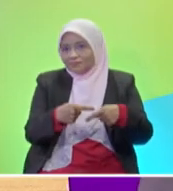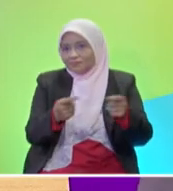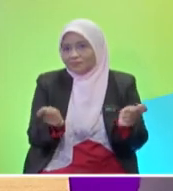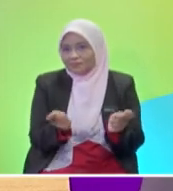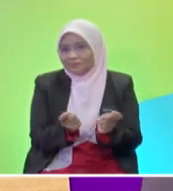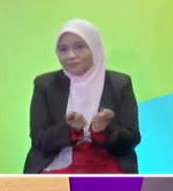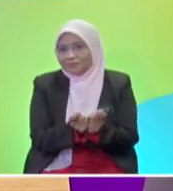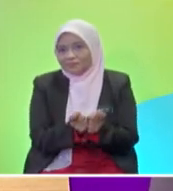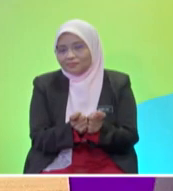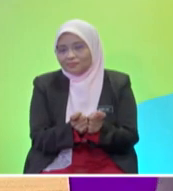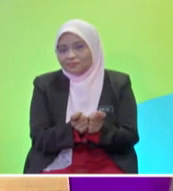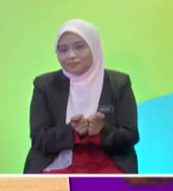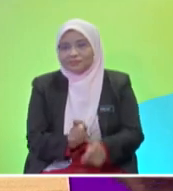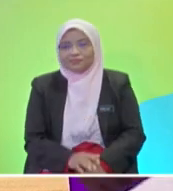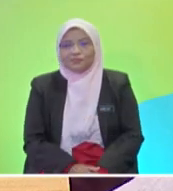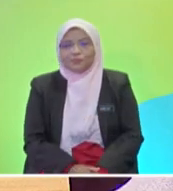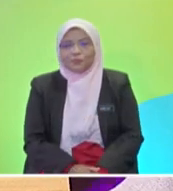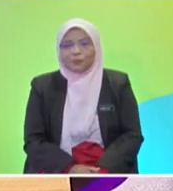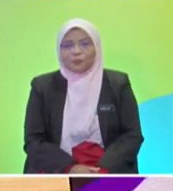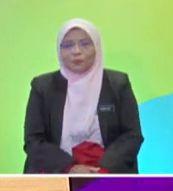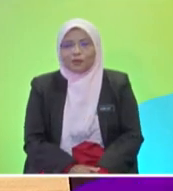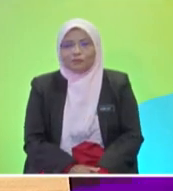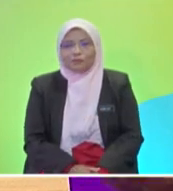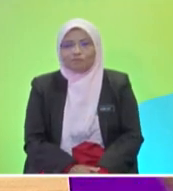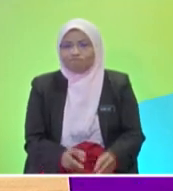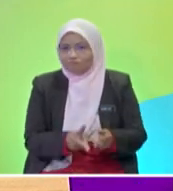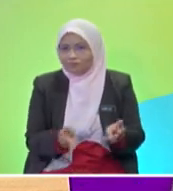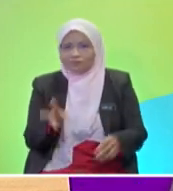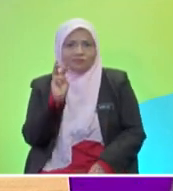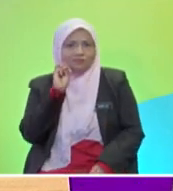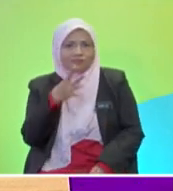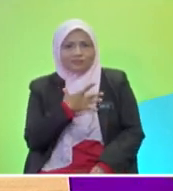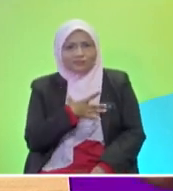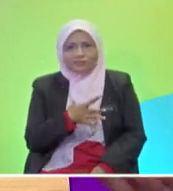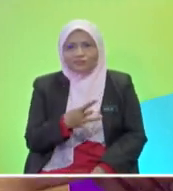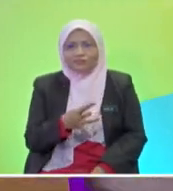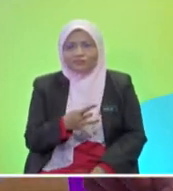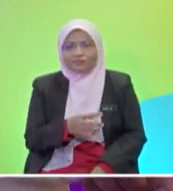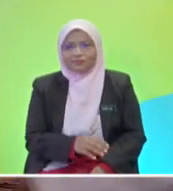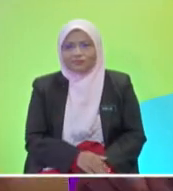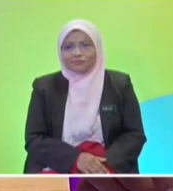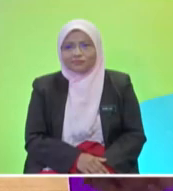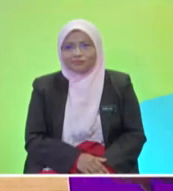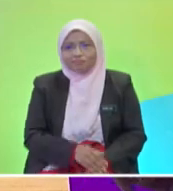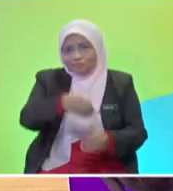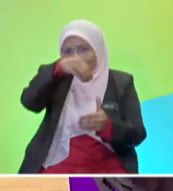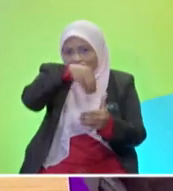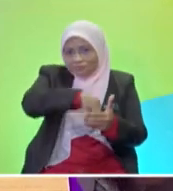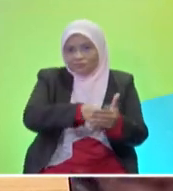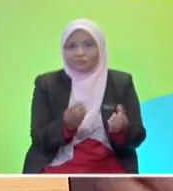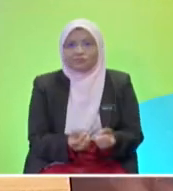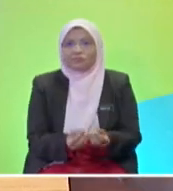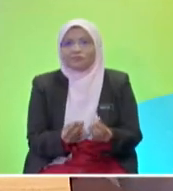sini. Dan ini dia yang paling Mira suka tadi. Yang paling Mira suka yang berada di dalam tanah ni,